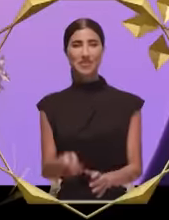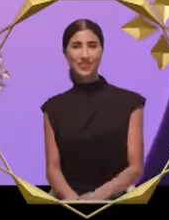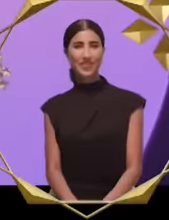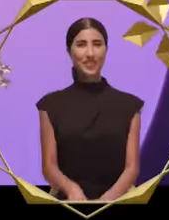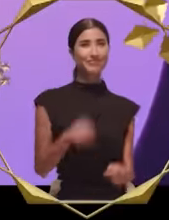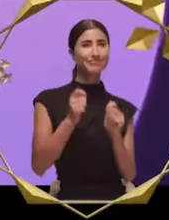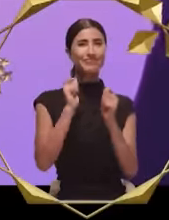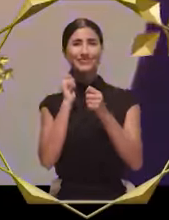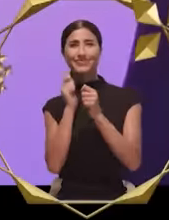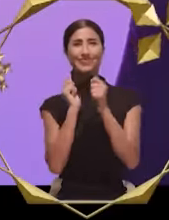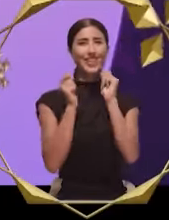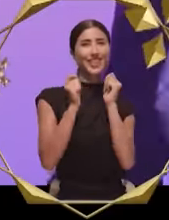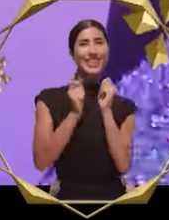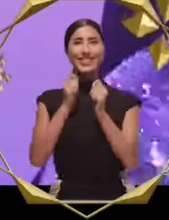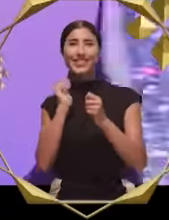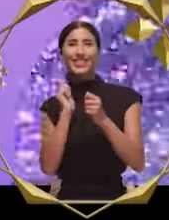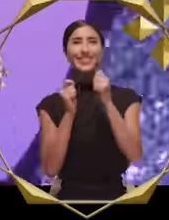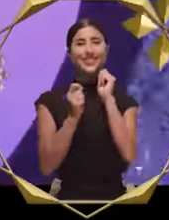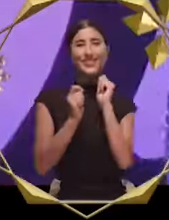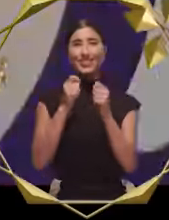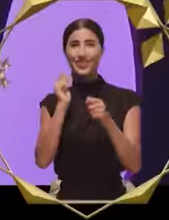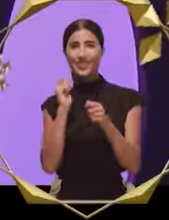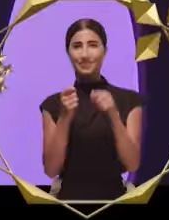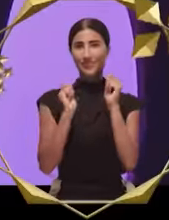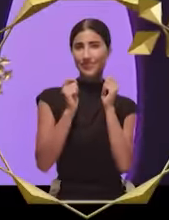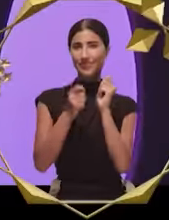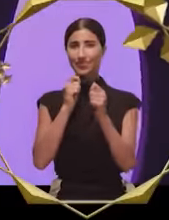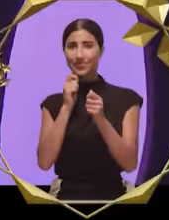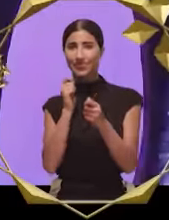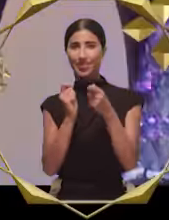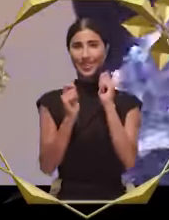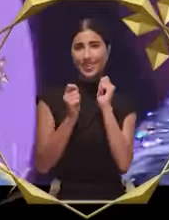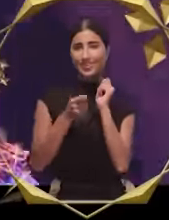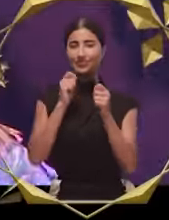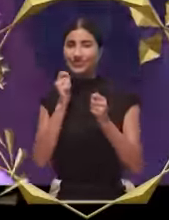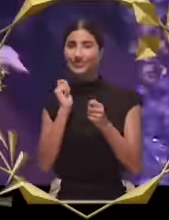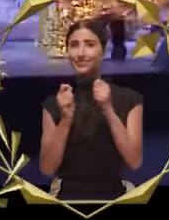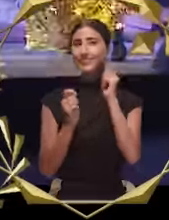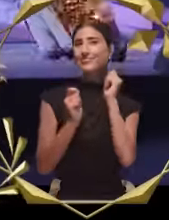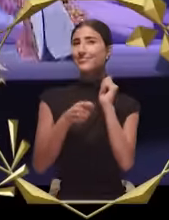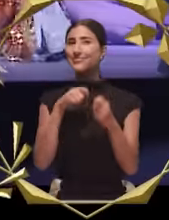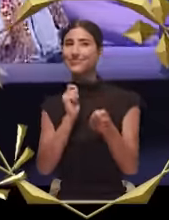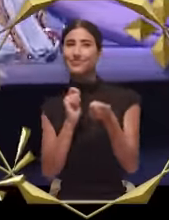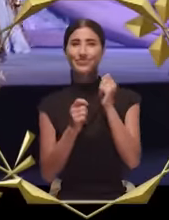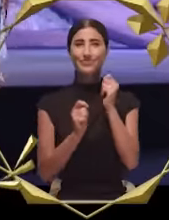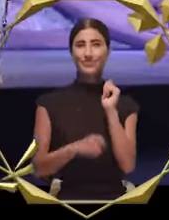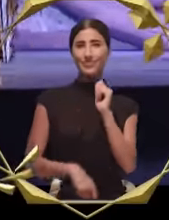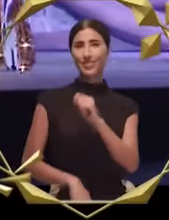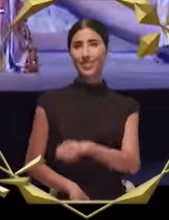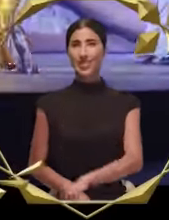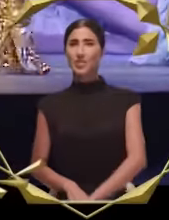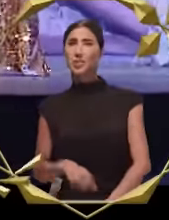لن أنبض في شبهه قلب لن أرى في شبهه عينين لن أمشي إلى شبه الدرب وأسمع في